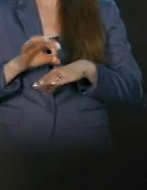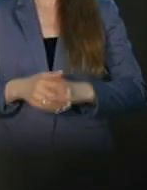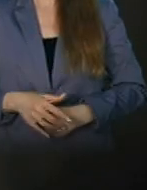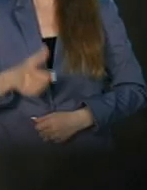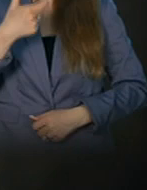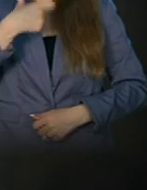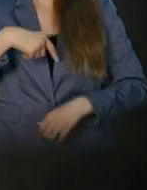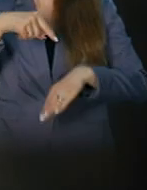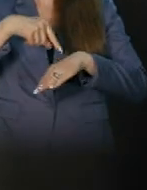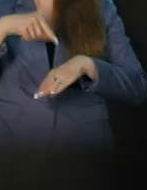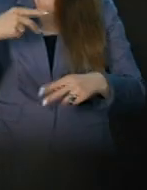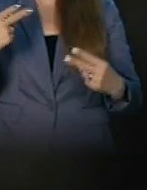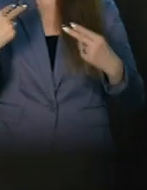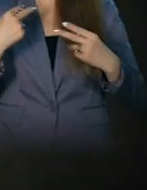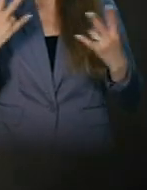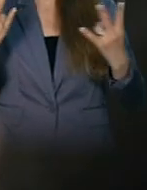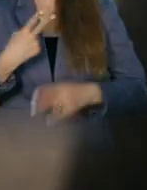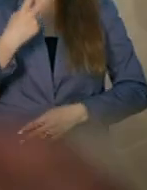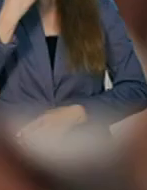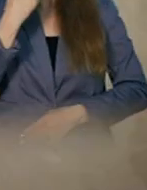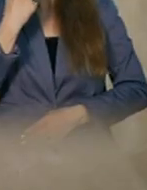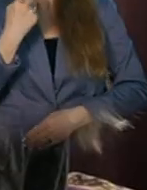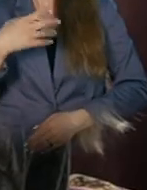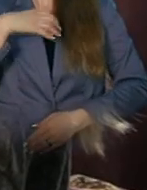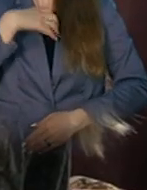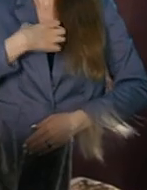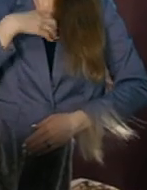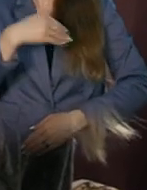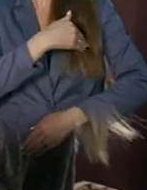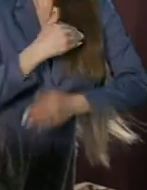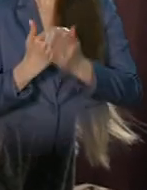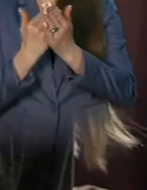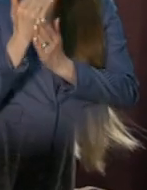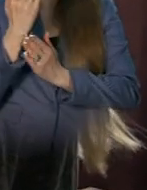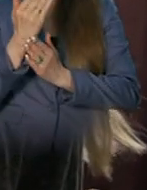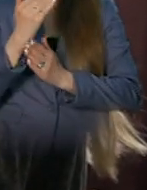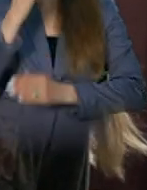Өз хал жағдайыңызды бақылаңыз. Егер сізде мұрынның ағуы,